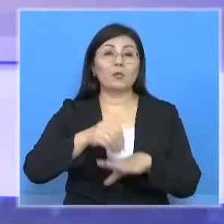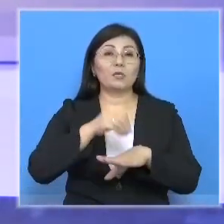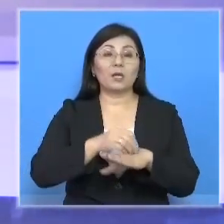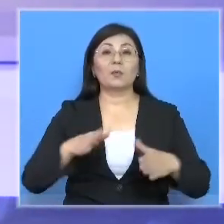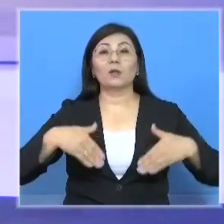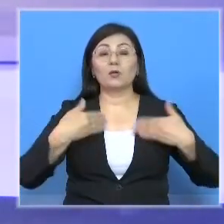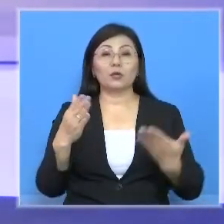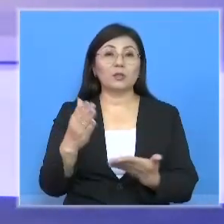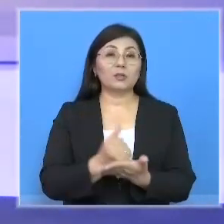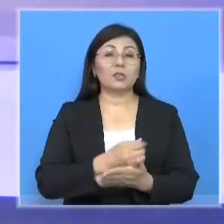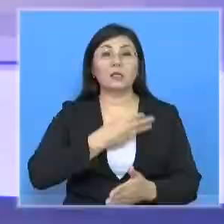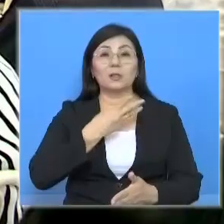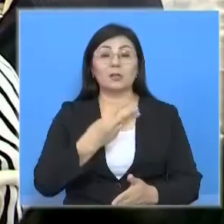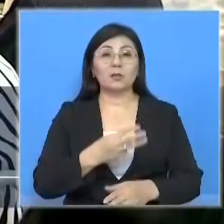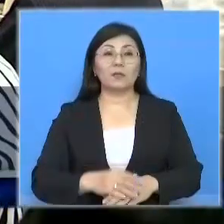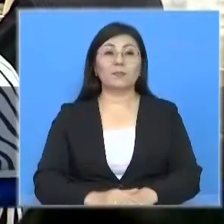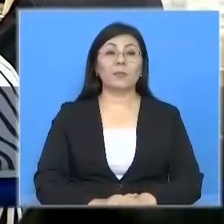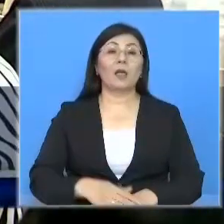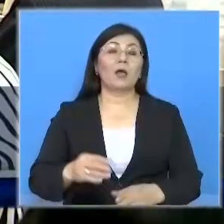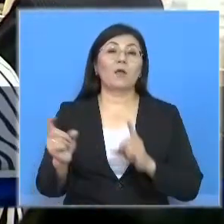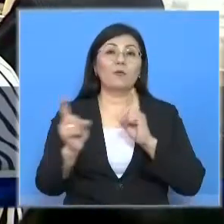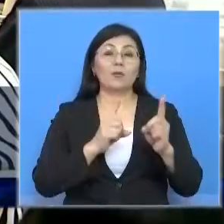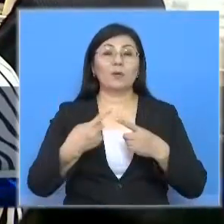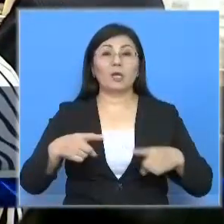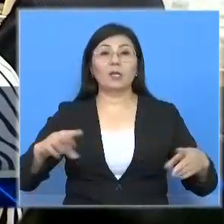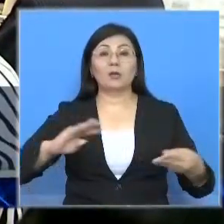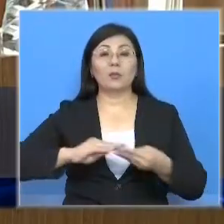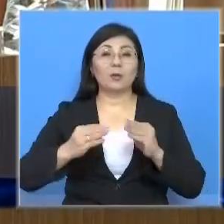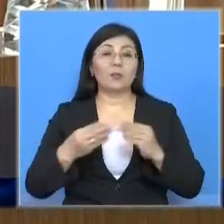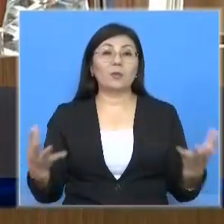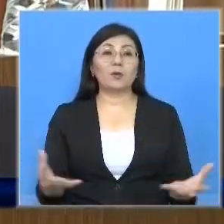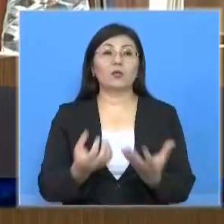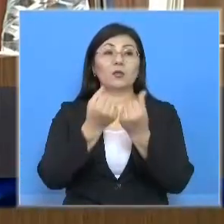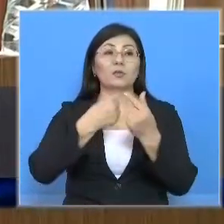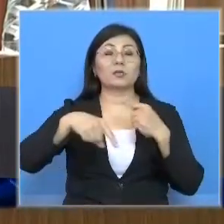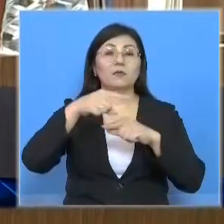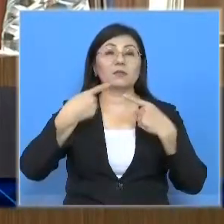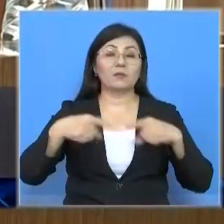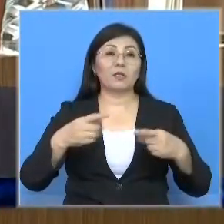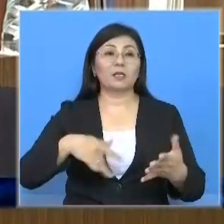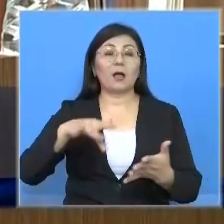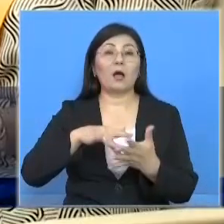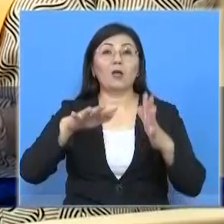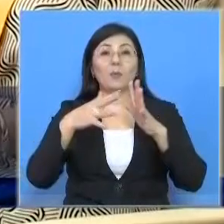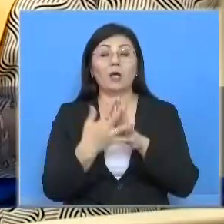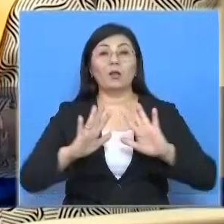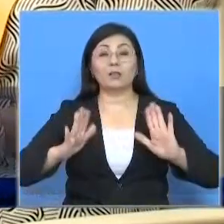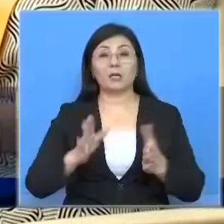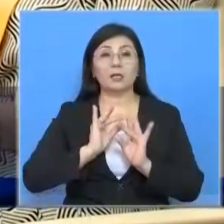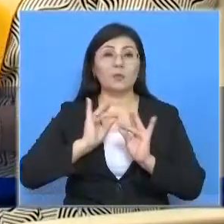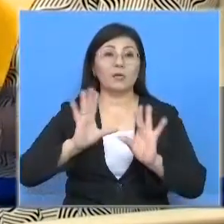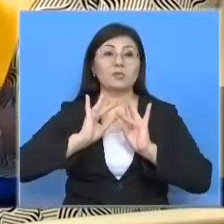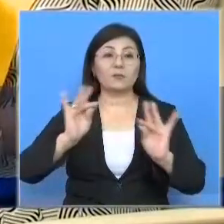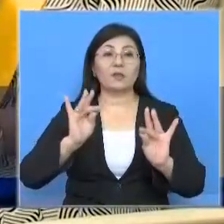құттықтап сәттілік тіледі. Форум аясында әртүрлі мәселе талқыға салынды. Кәсіпкерліктен бөлек ауыл мен қаланың жағдайы туралы айтылды. Нақтырақ